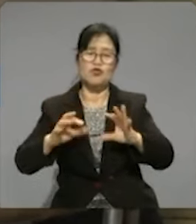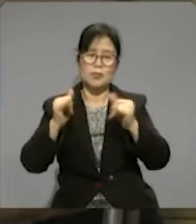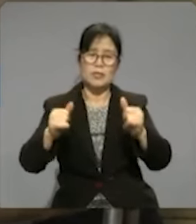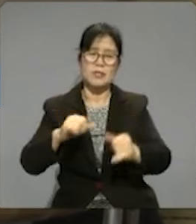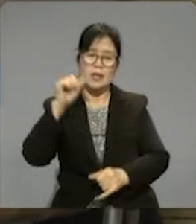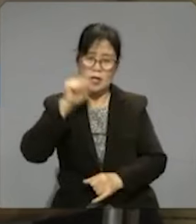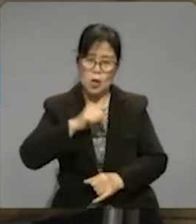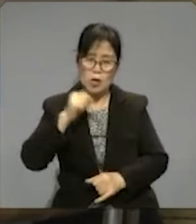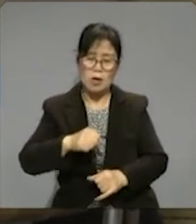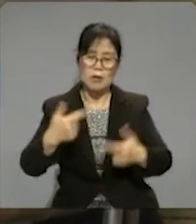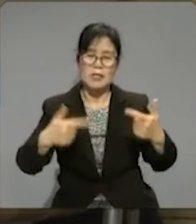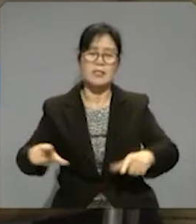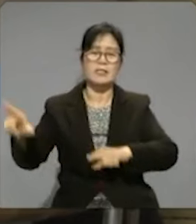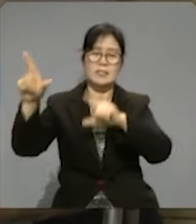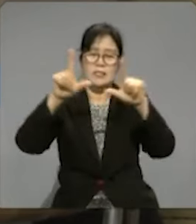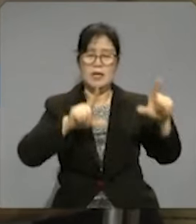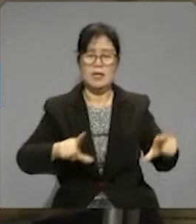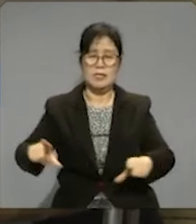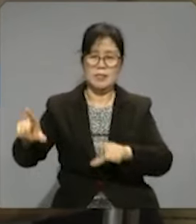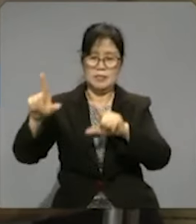여가와